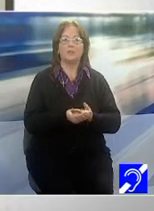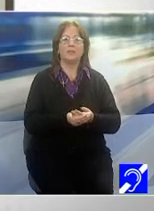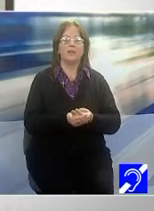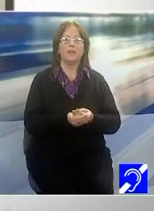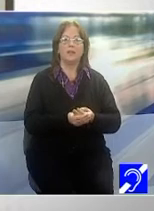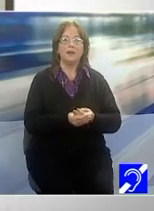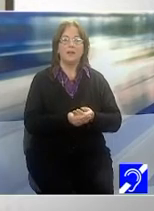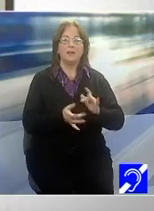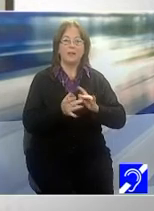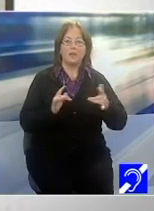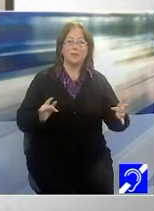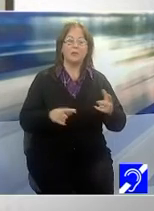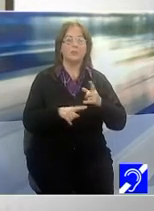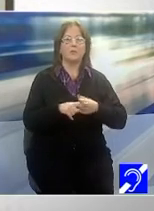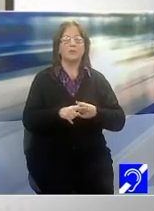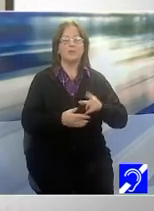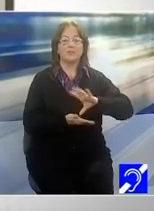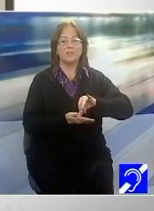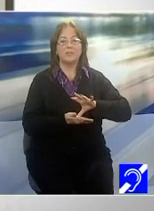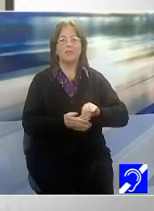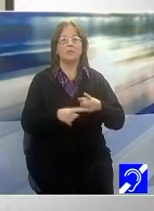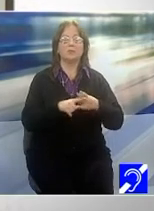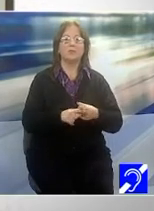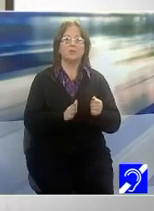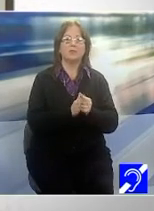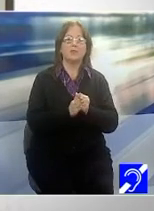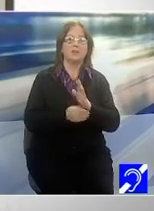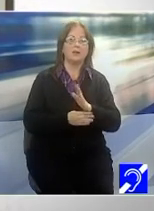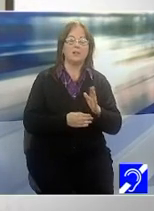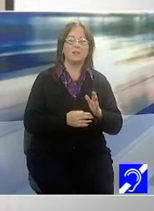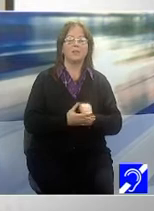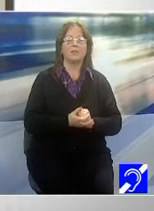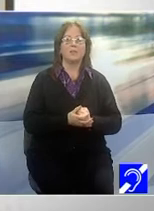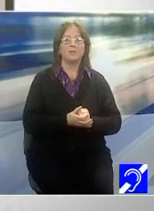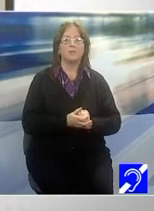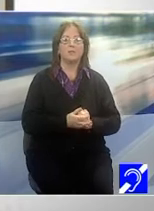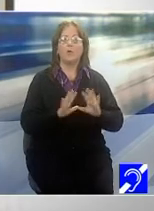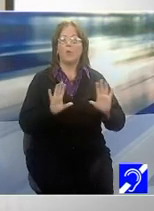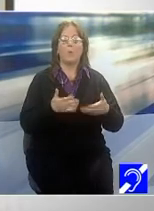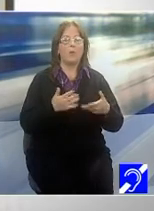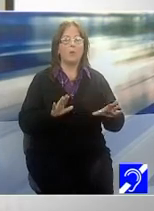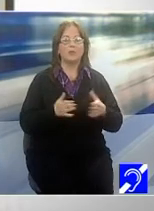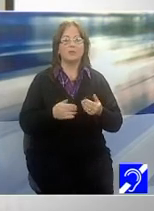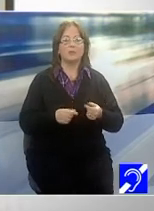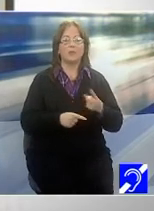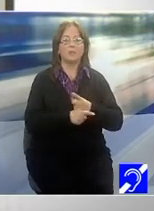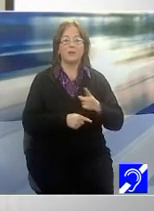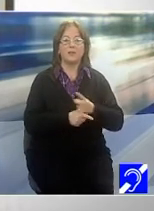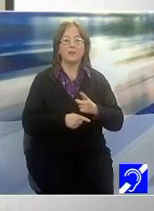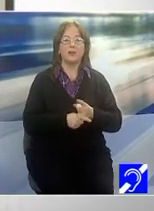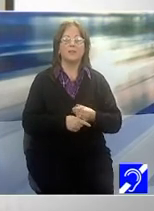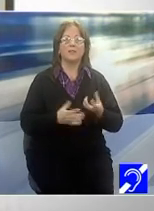CD-uri, DVD-uri, Blu-ray-uri, orice material care promovează cultura și civilizația americană,